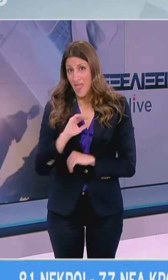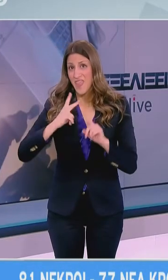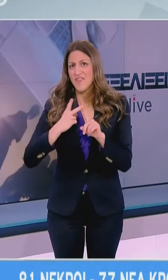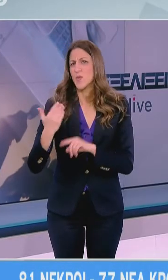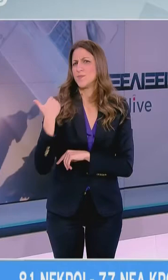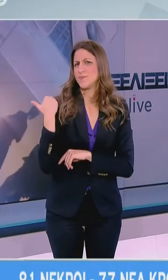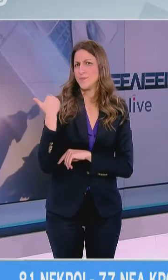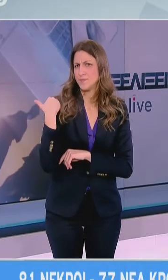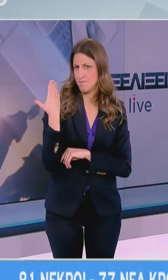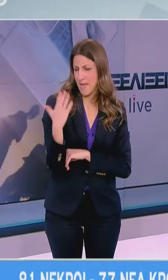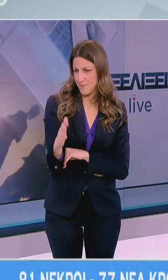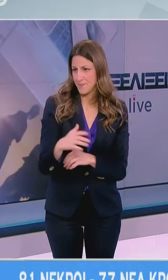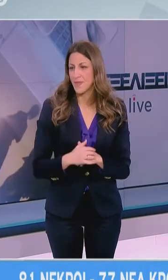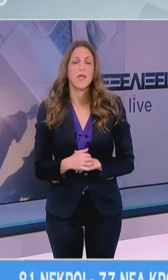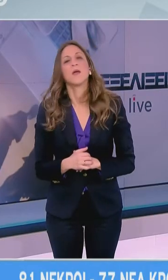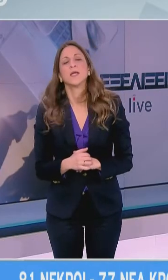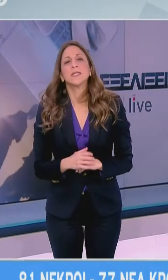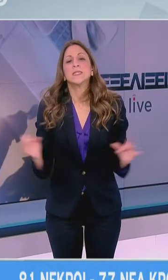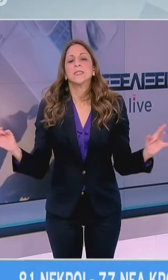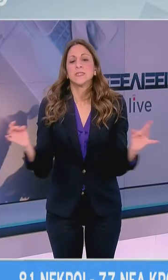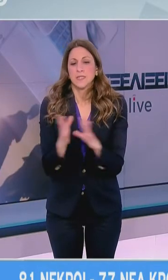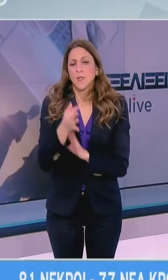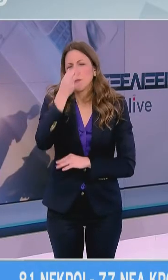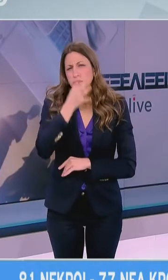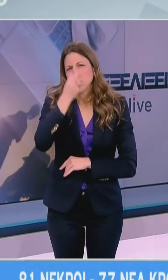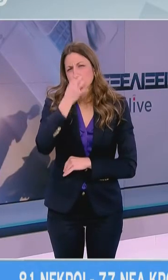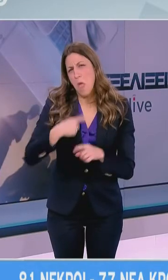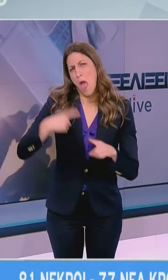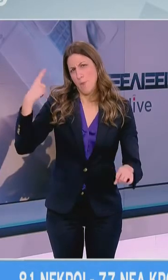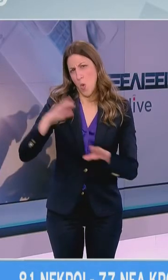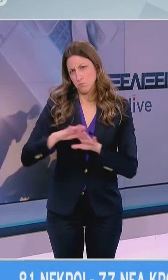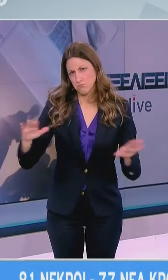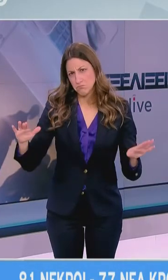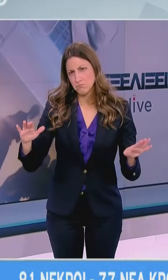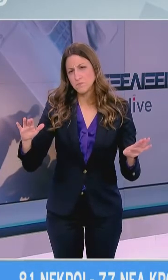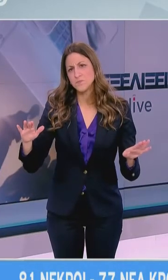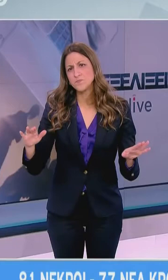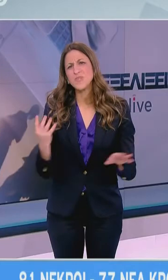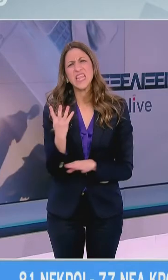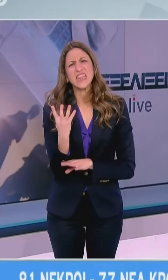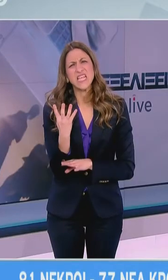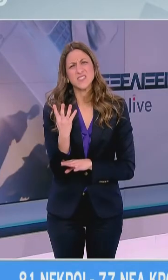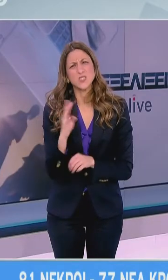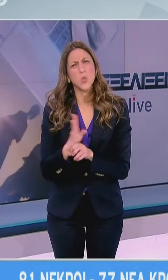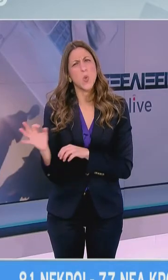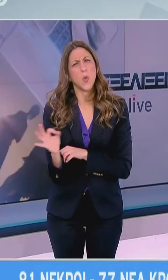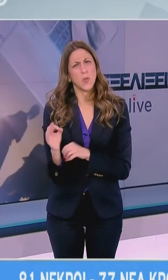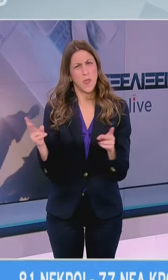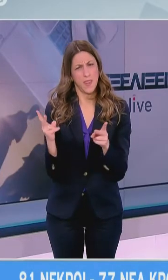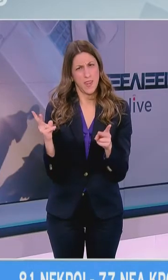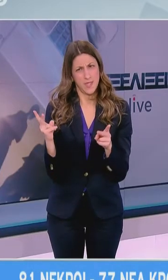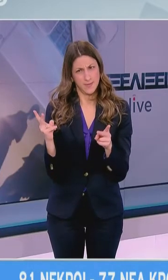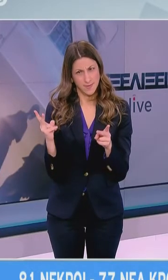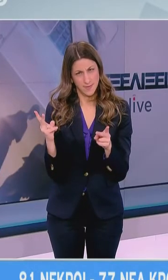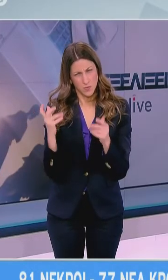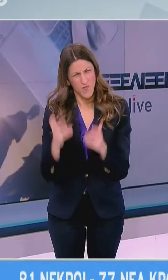ερώτημα, δηλαδή εάν κάποιος έχει περάσει κοινό κρυολόγημα με κάποιον από τους 4 διαφορετικούς κορονοϊούς που κυκλοφορούν στην κοινότητα και κάνουν